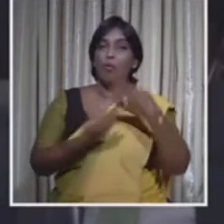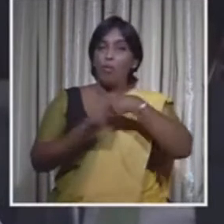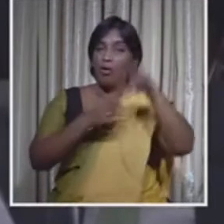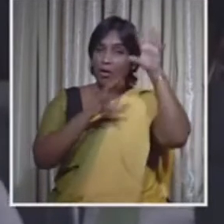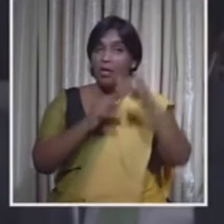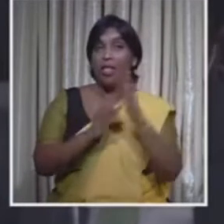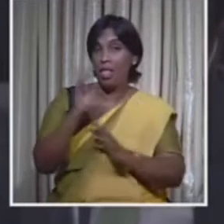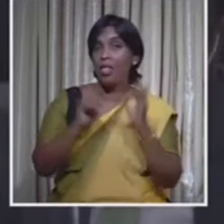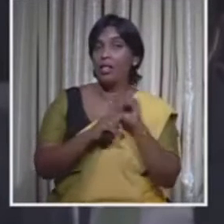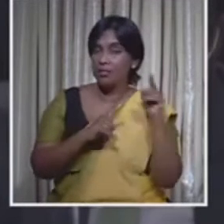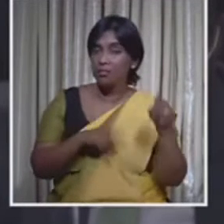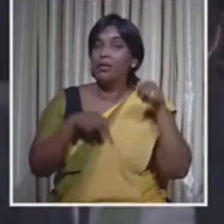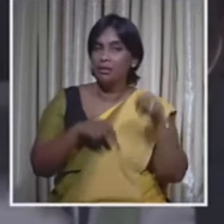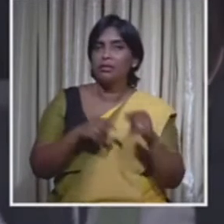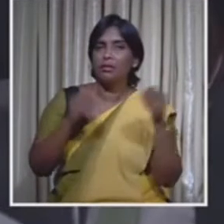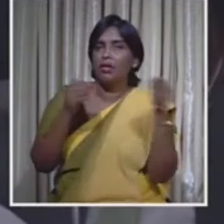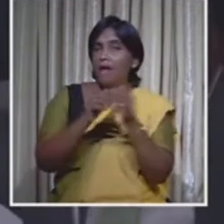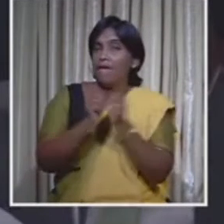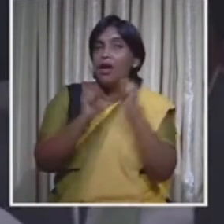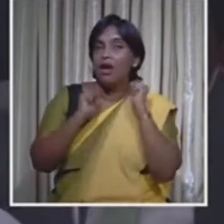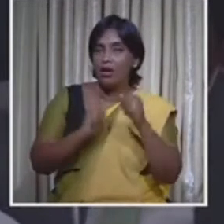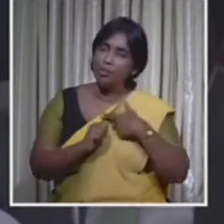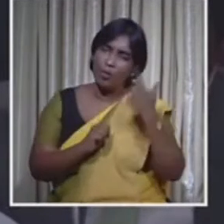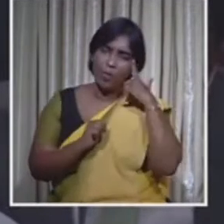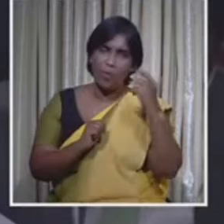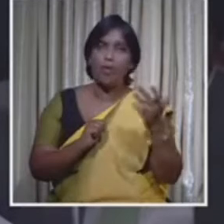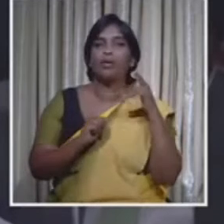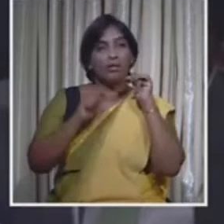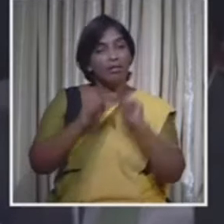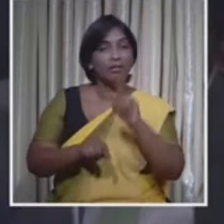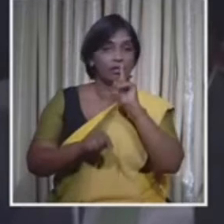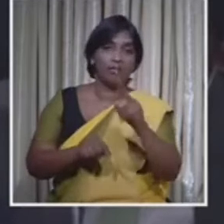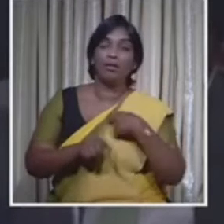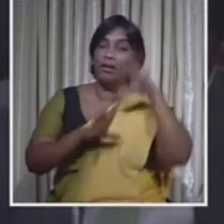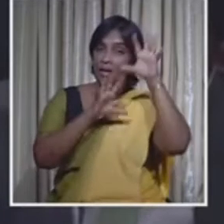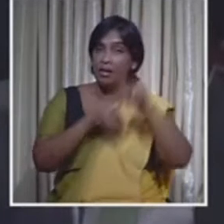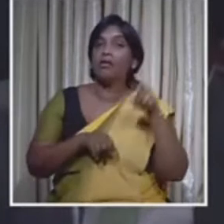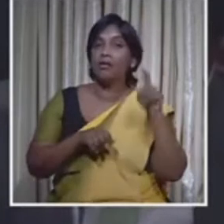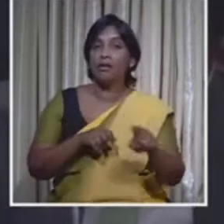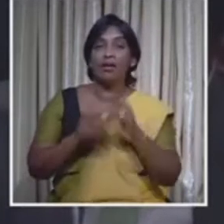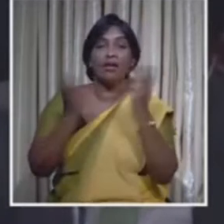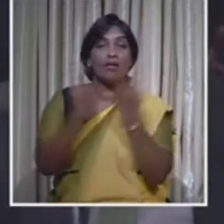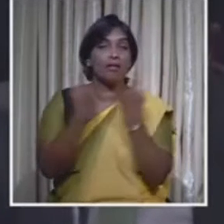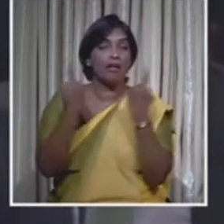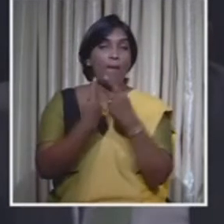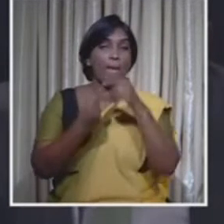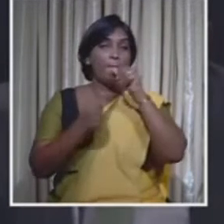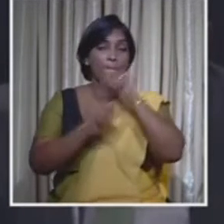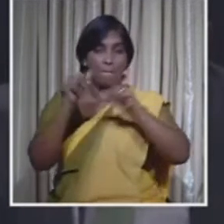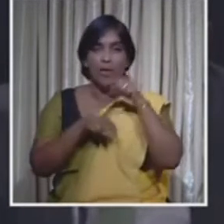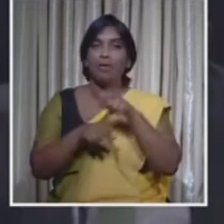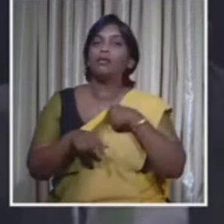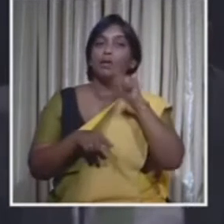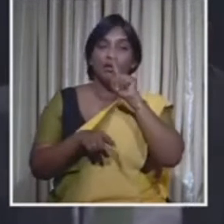ගෙන්නන ඇමතිවරයා මේකේ මොකද්ද කරේ කියලා අපි දන්නවා. දැන් කියනවා මේ ගෙන්නන්නේ ශාක පෝෂක කියලා. අපි